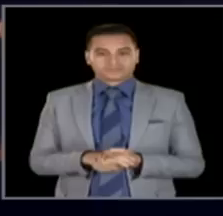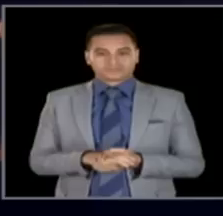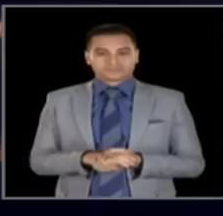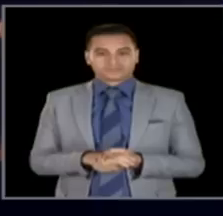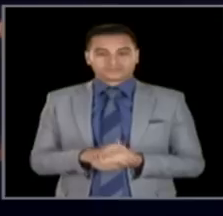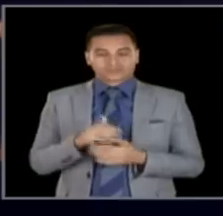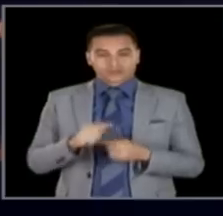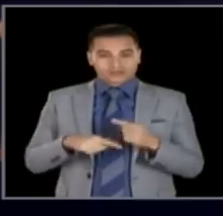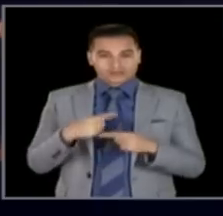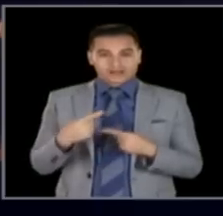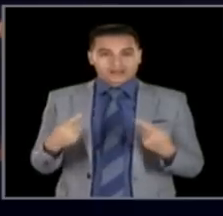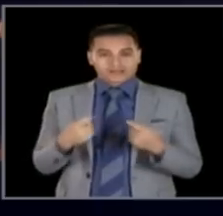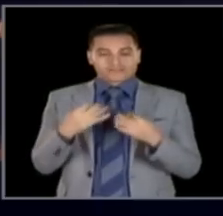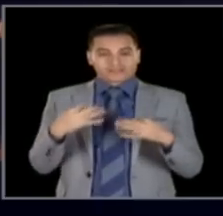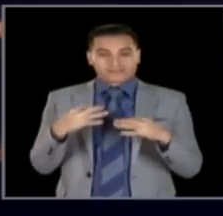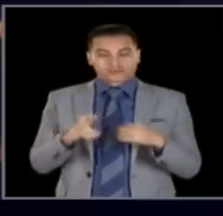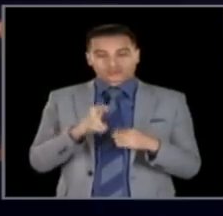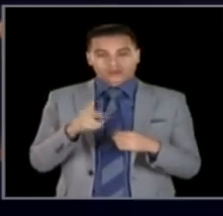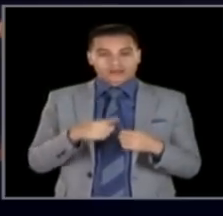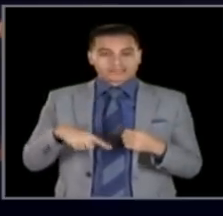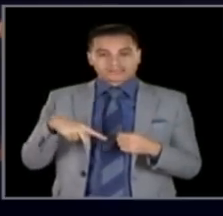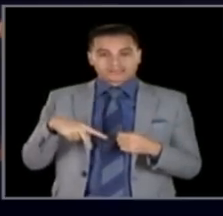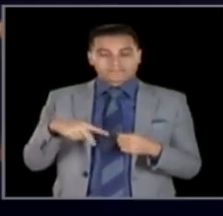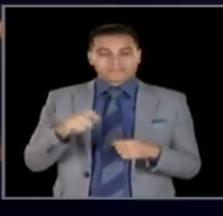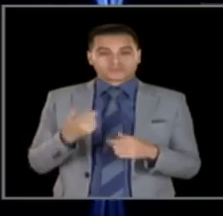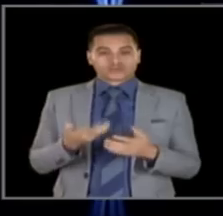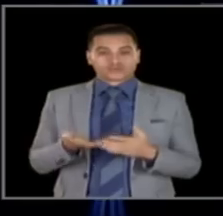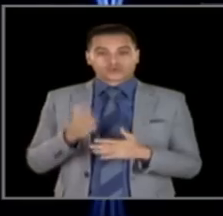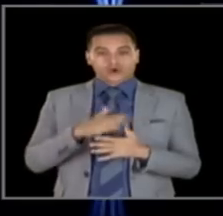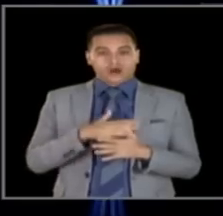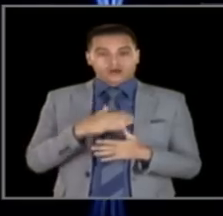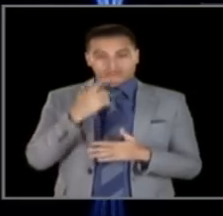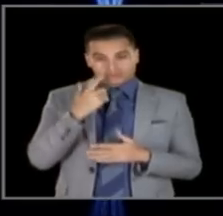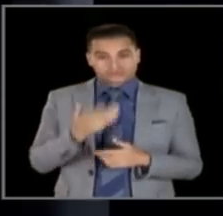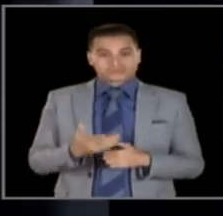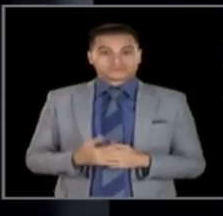دلوقتي هنلعب على الهدف الذهبي. سؤال ليكوا انتوا الثمانية، يعتمد على السرعة.